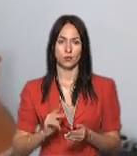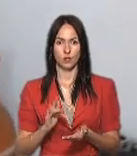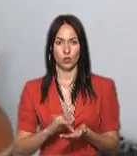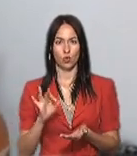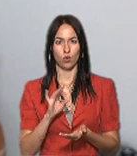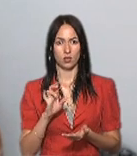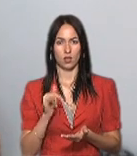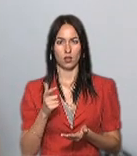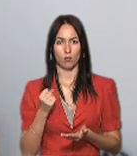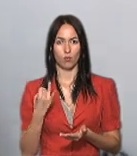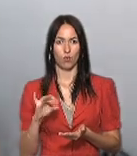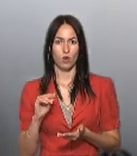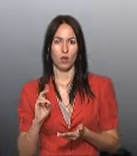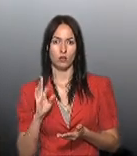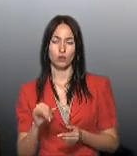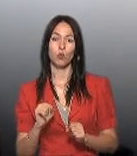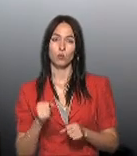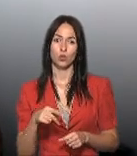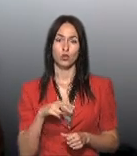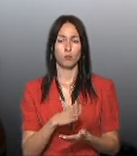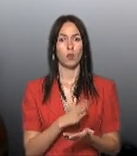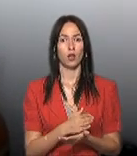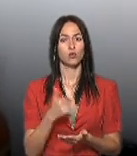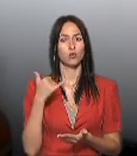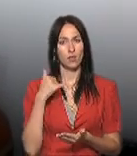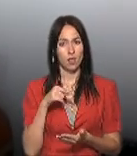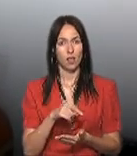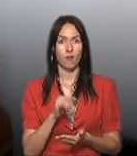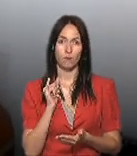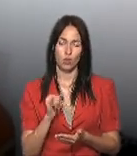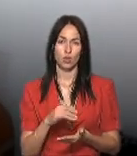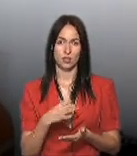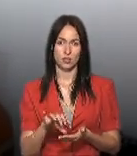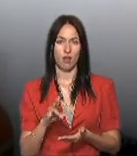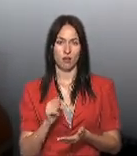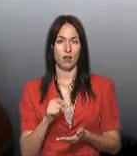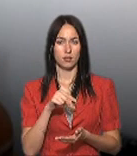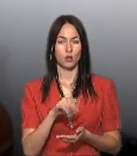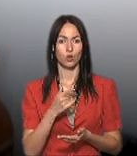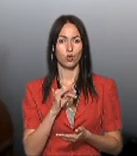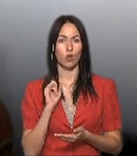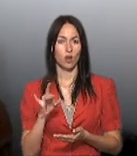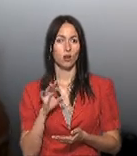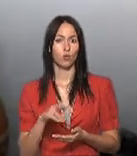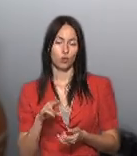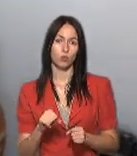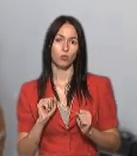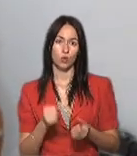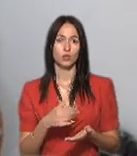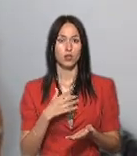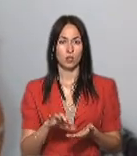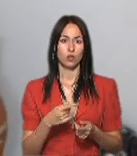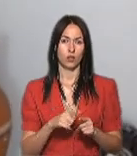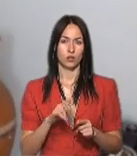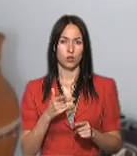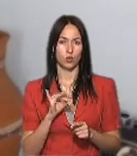Бугайченко. Можна пройтися, маючи телефон і сканер на ньому QR-кодів. Можна сканувати цей